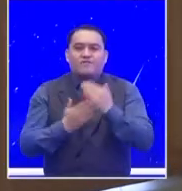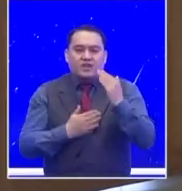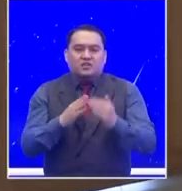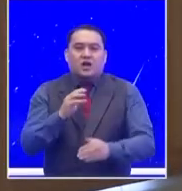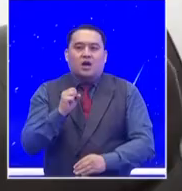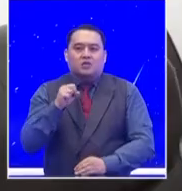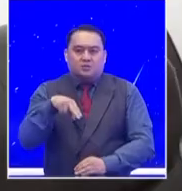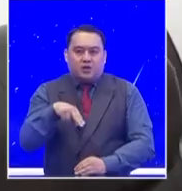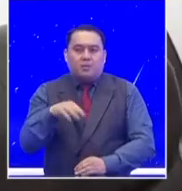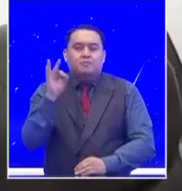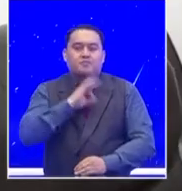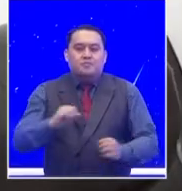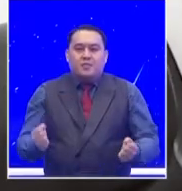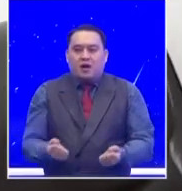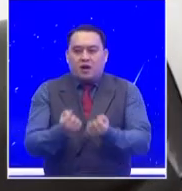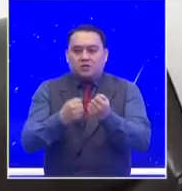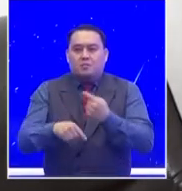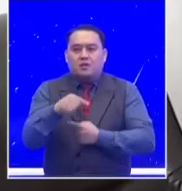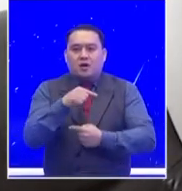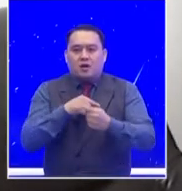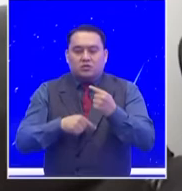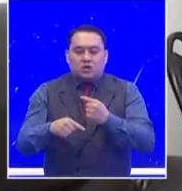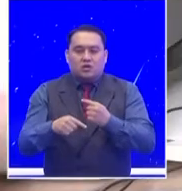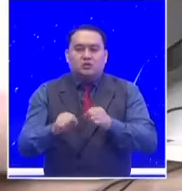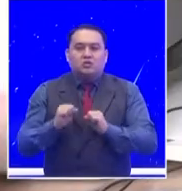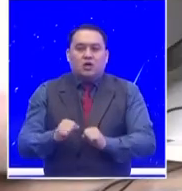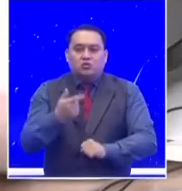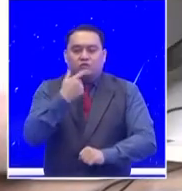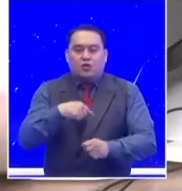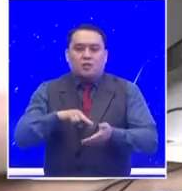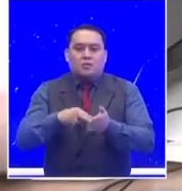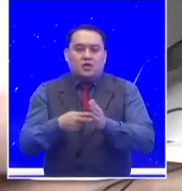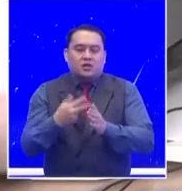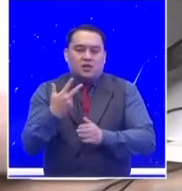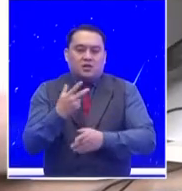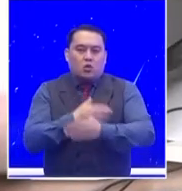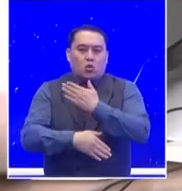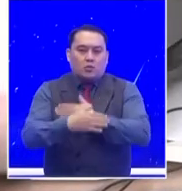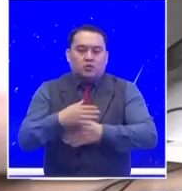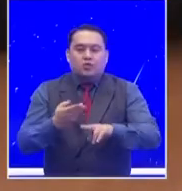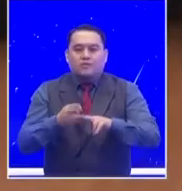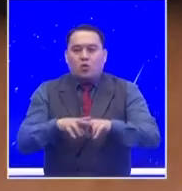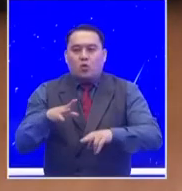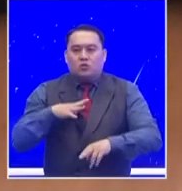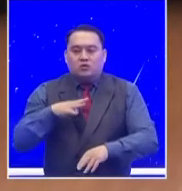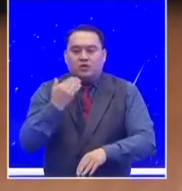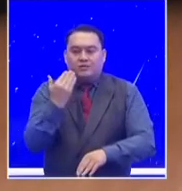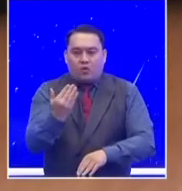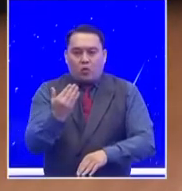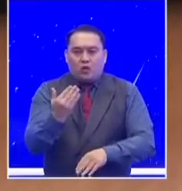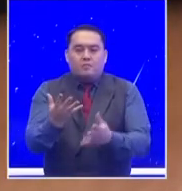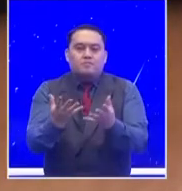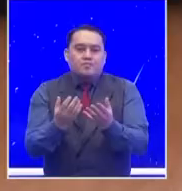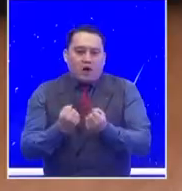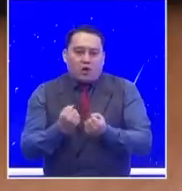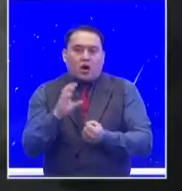АСП. При поддержке Центра занятости по проекту «Бизнес Бастау» защитил свой бизнес-план инвалид 3-й группы по общему заболеванию Саят Тикетбаев.